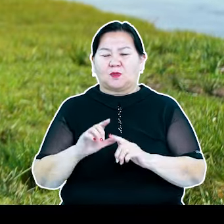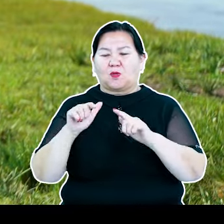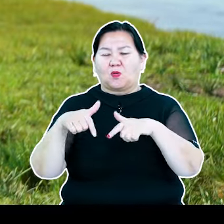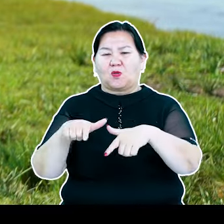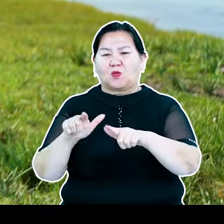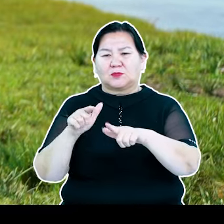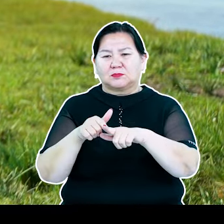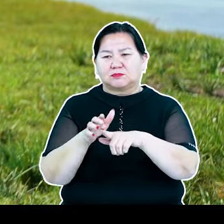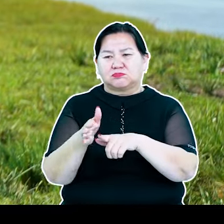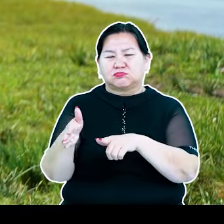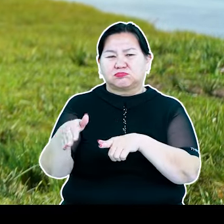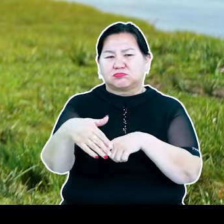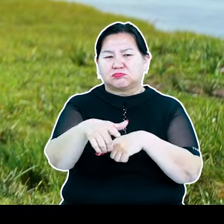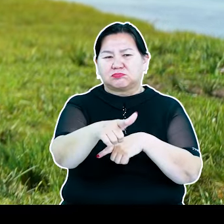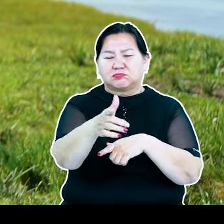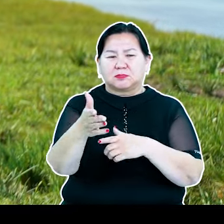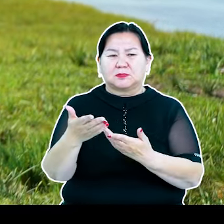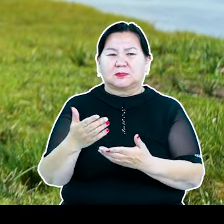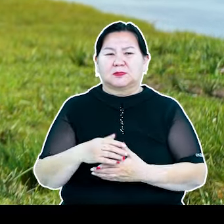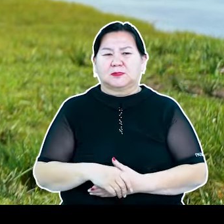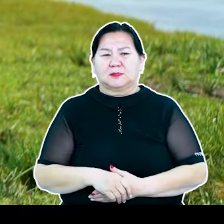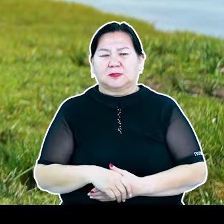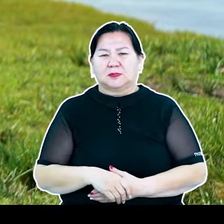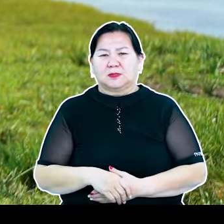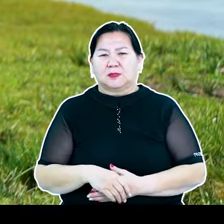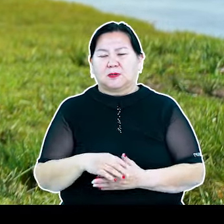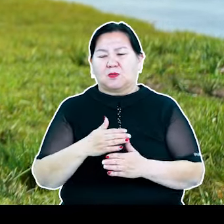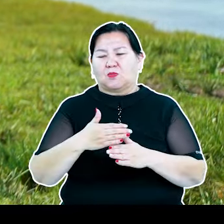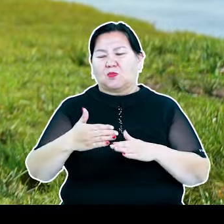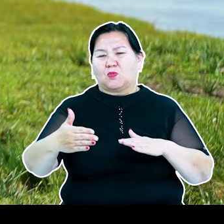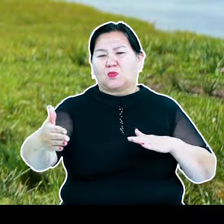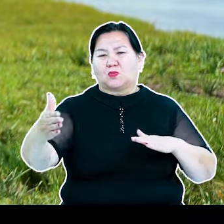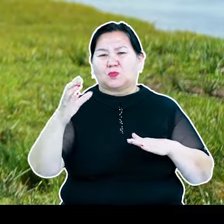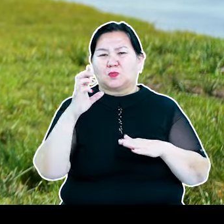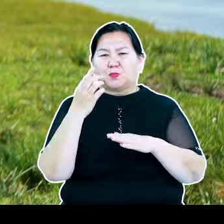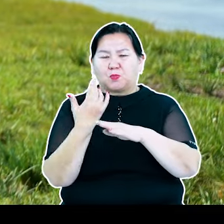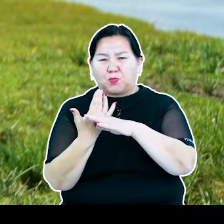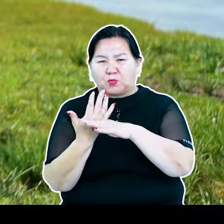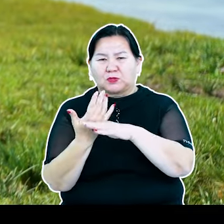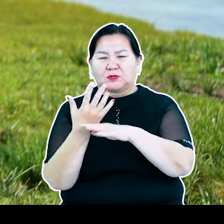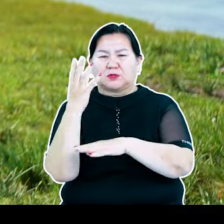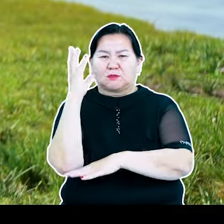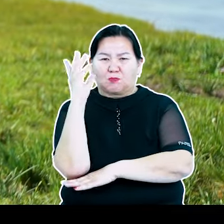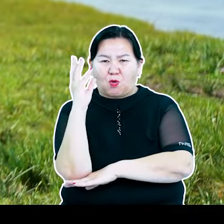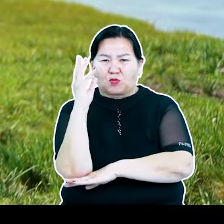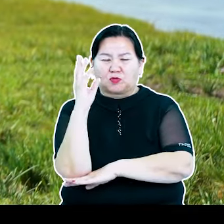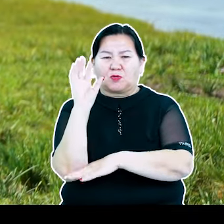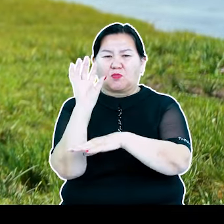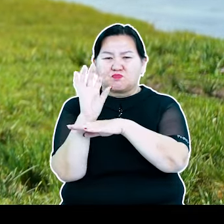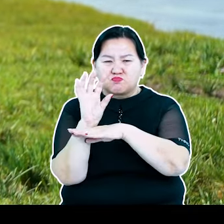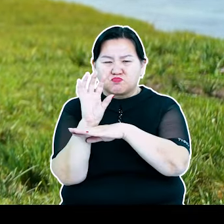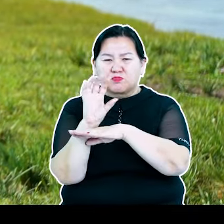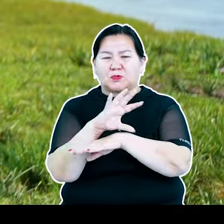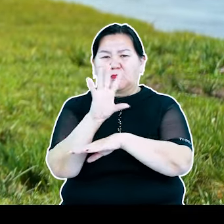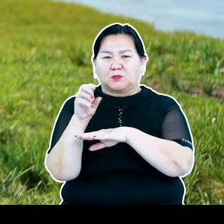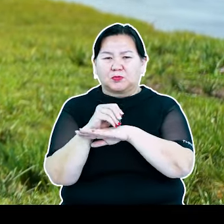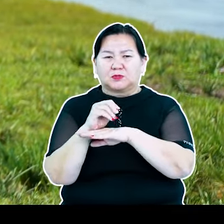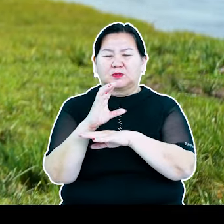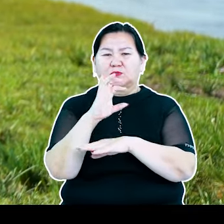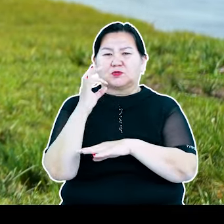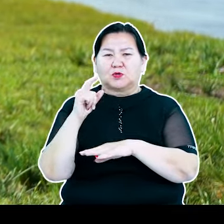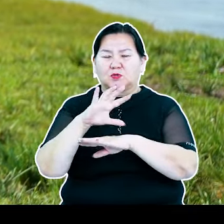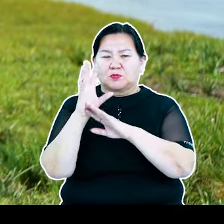Голын дагуух татмын бот, сөөг, мод хатж унаад л их